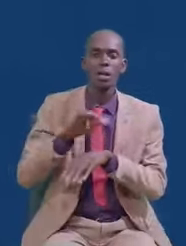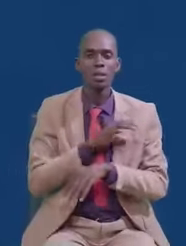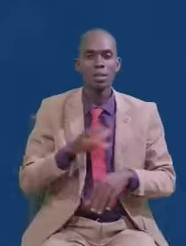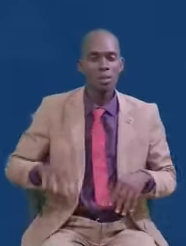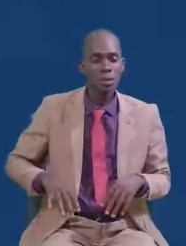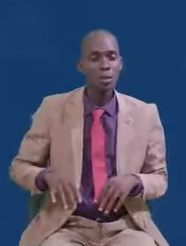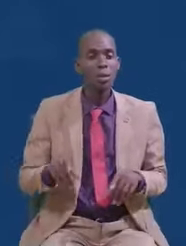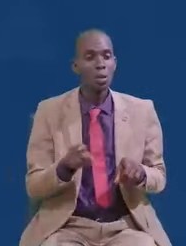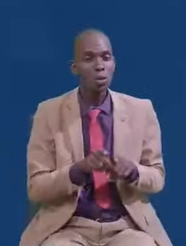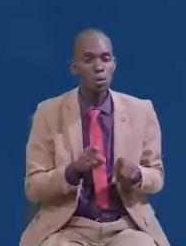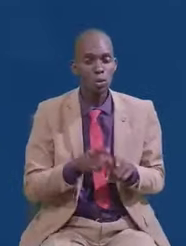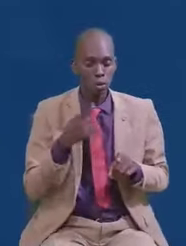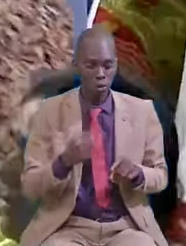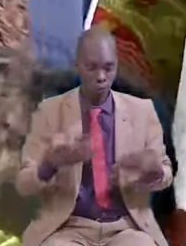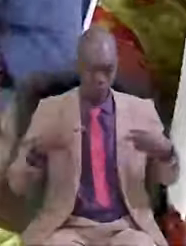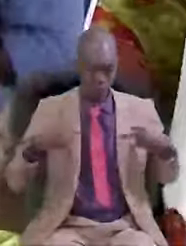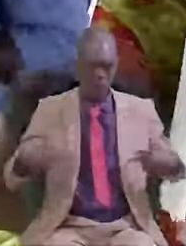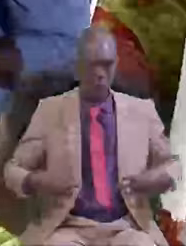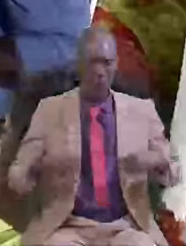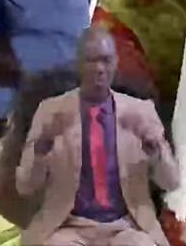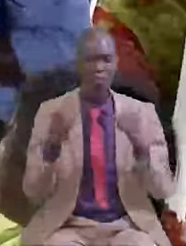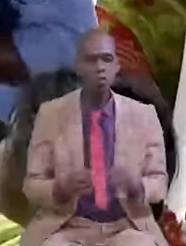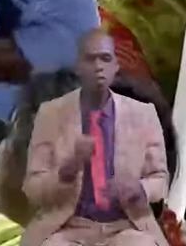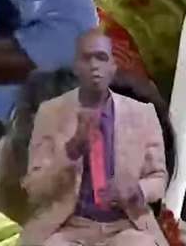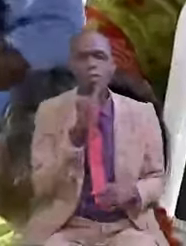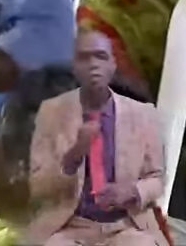même la force physique n'était plus.